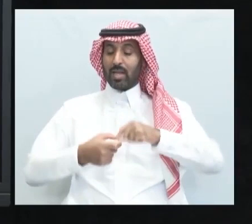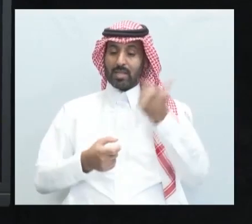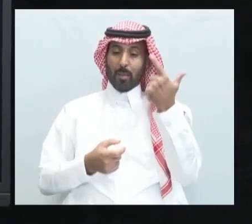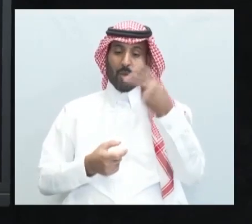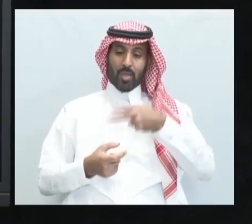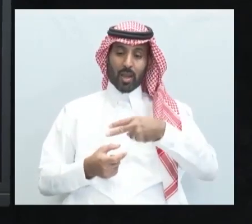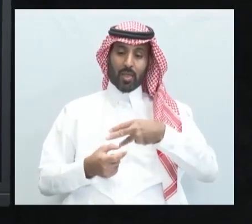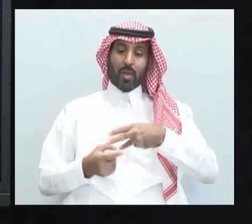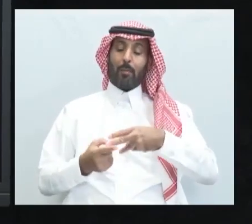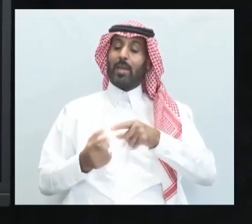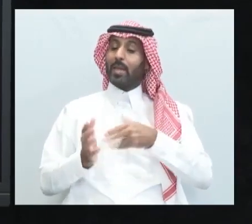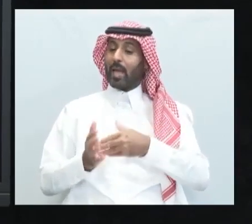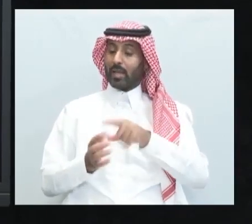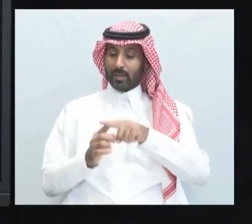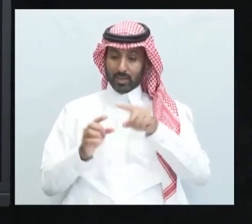العقده